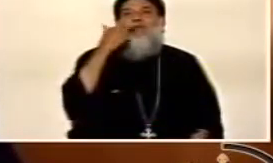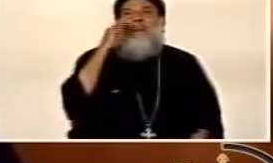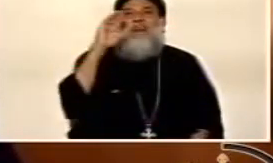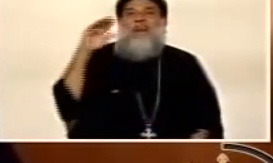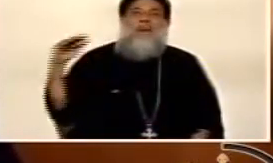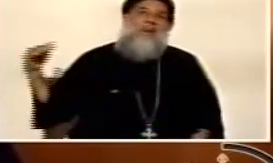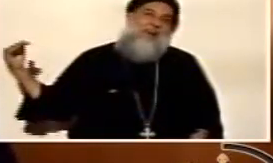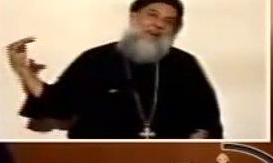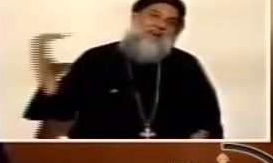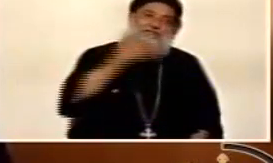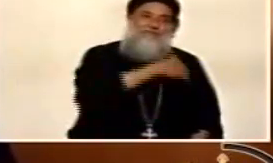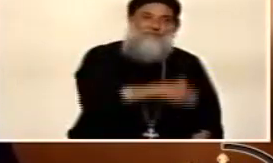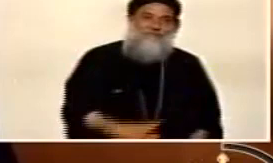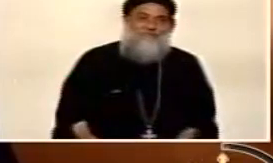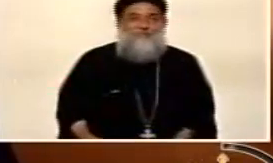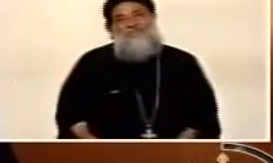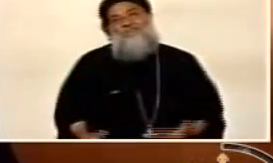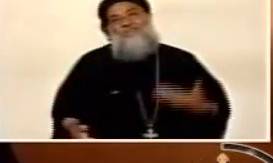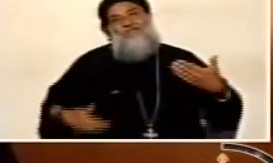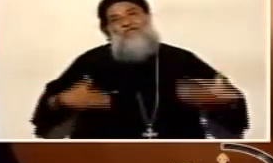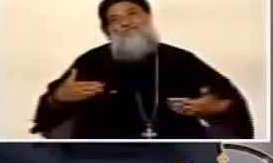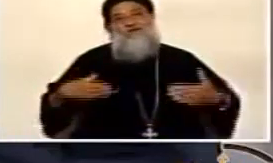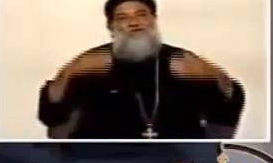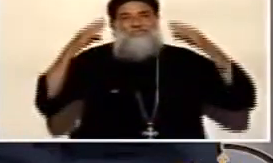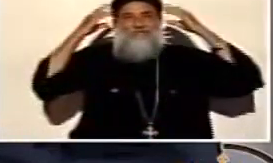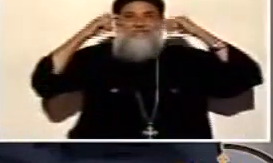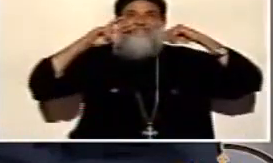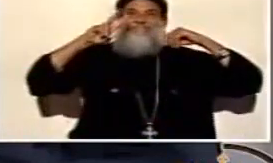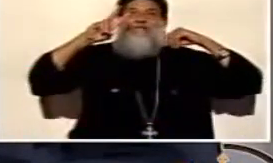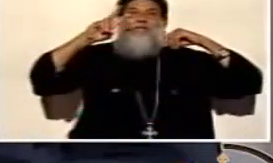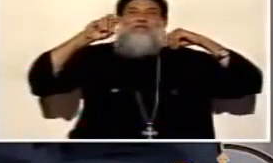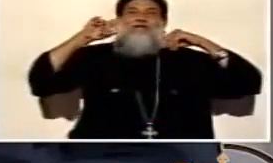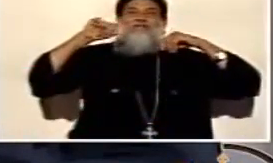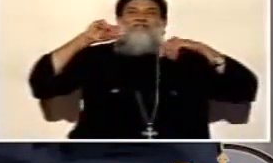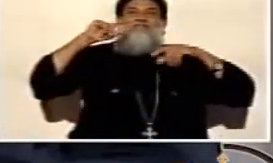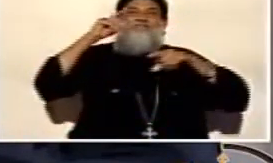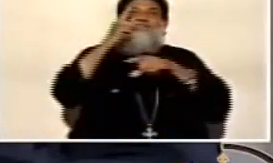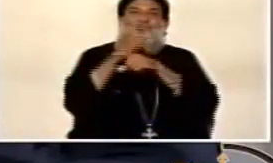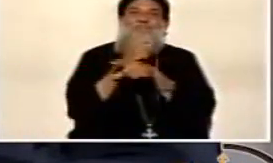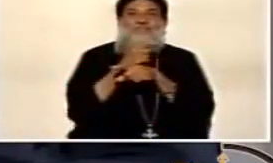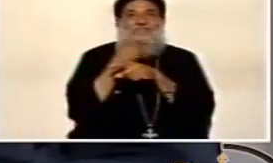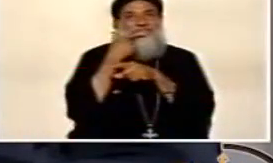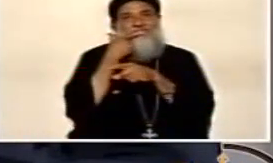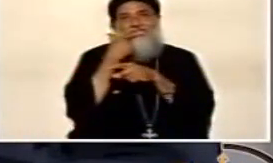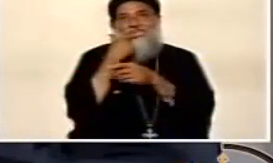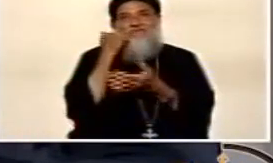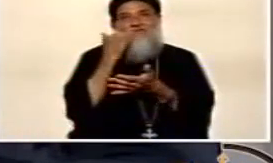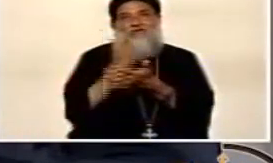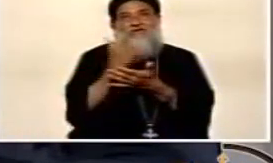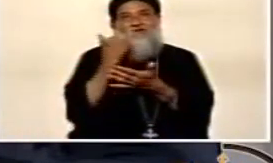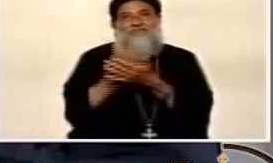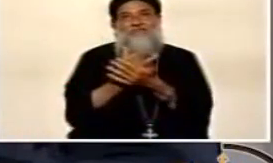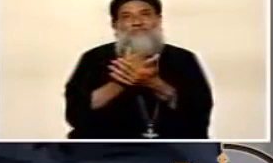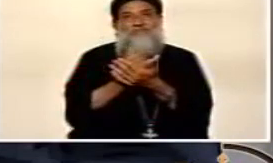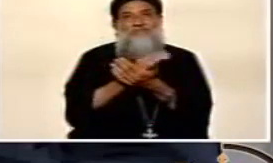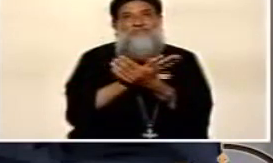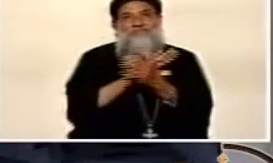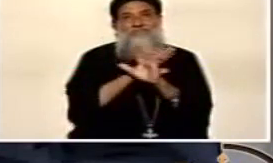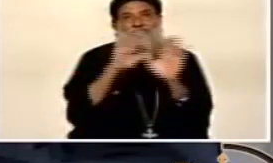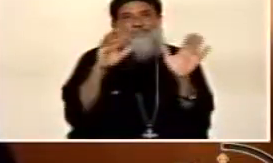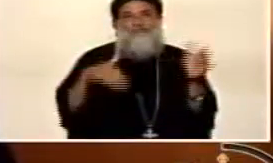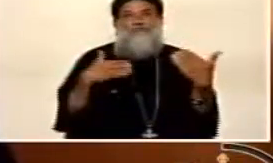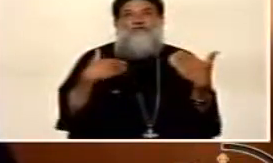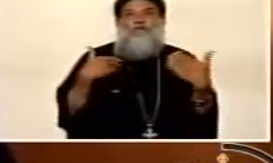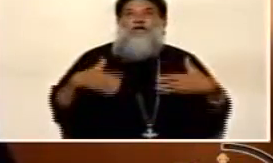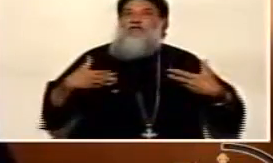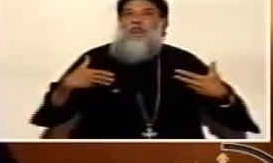تتفهم. لكن فرح التلاميذ أو السبعين رسول بخضوع الشياطين لهم، بعدين يقول لهم لا